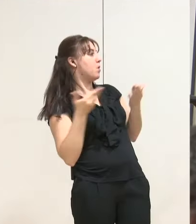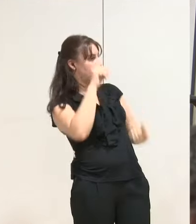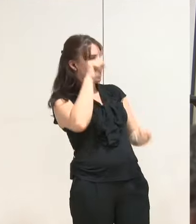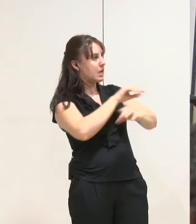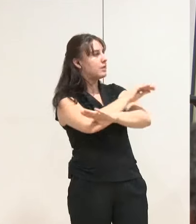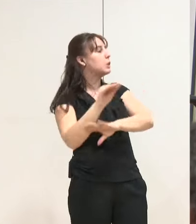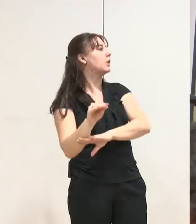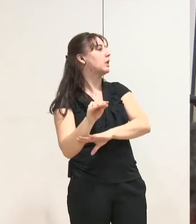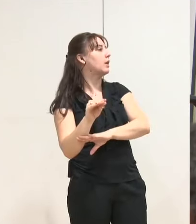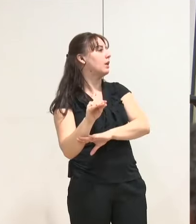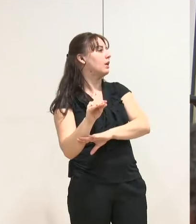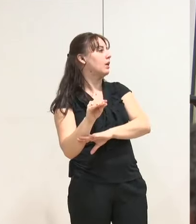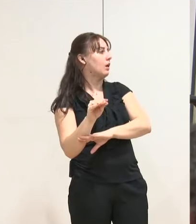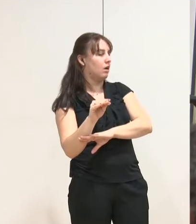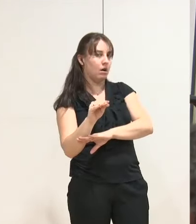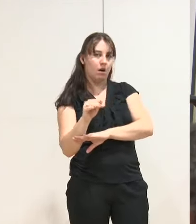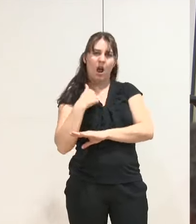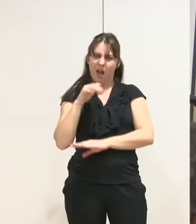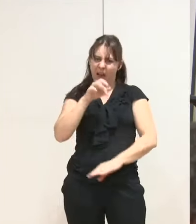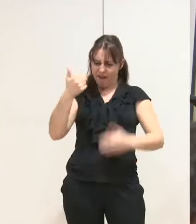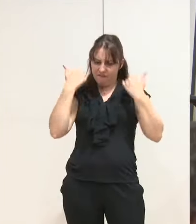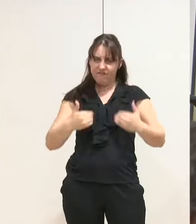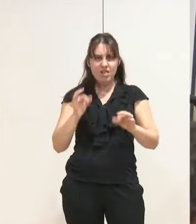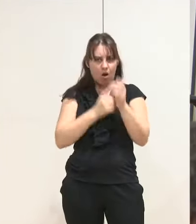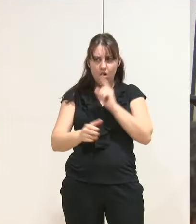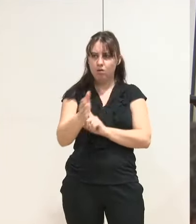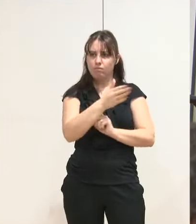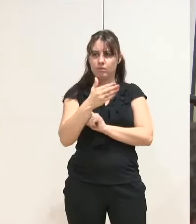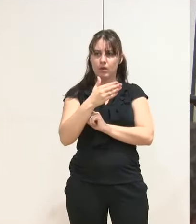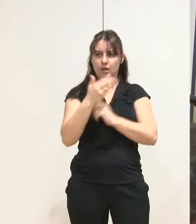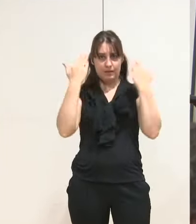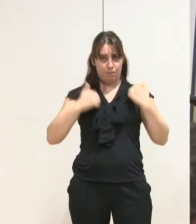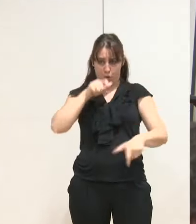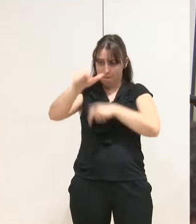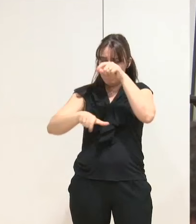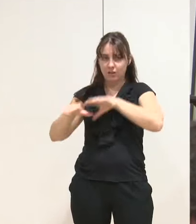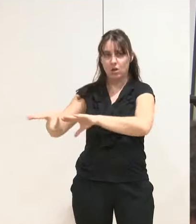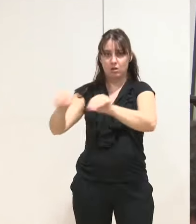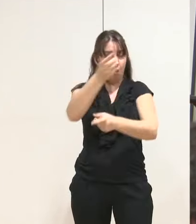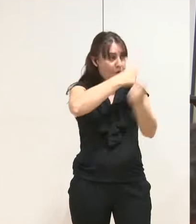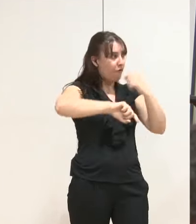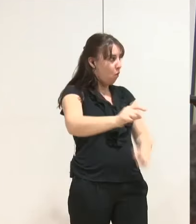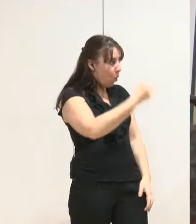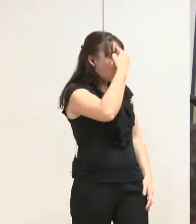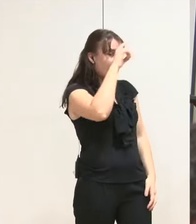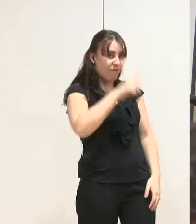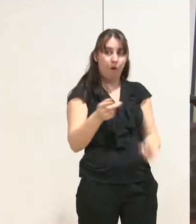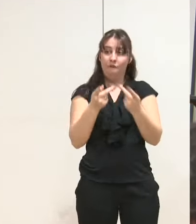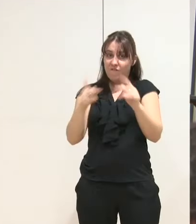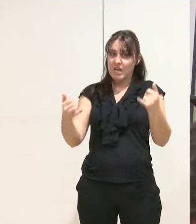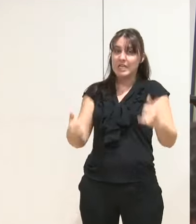sécurité et là je c'est pas le Front National qui parle c'est pour les gens et il faut que vous soyez conscient que cette ville est une ville